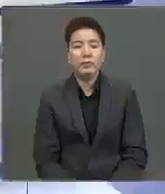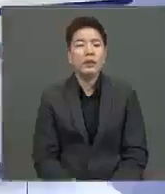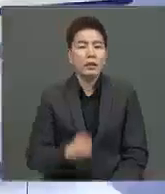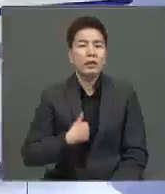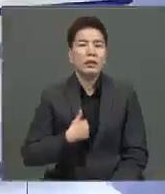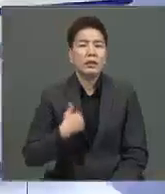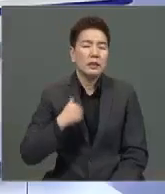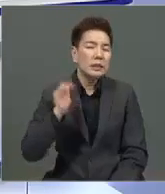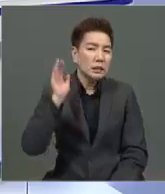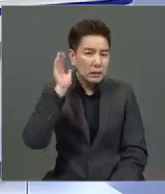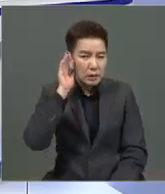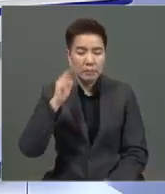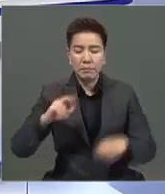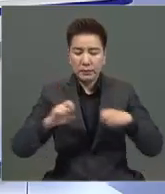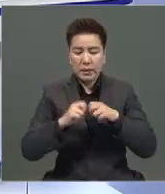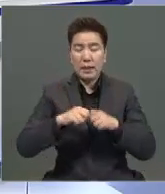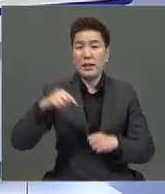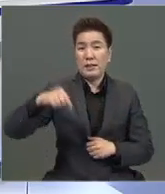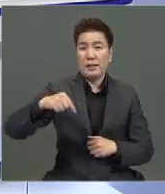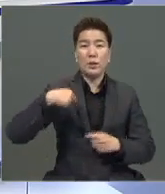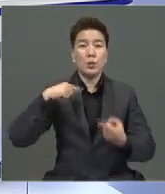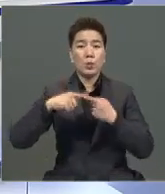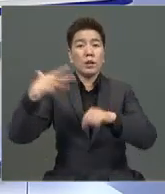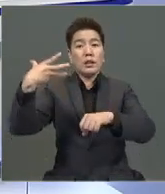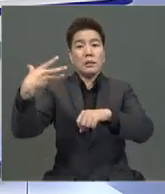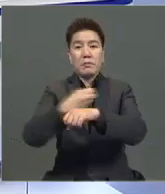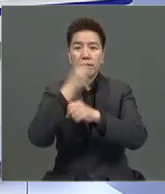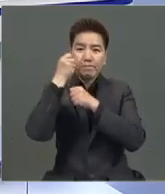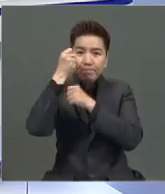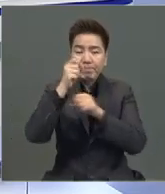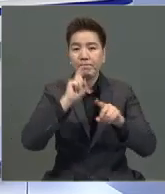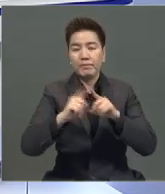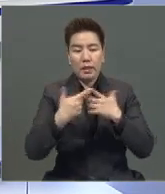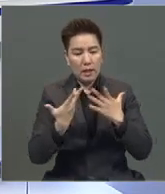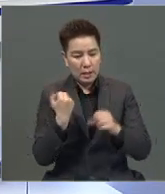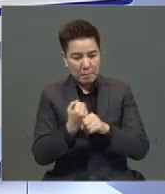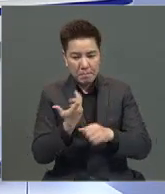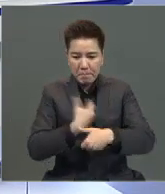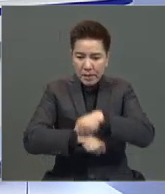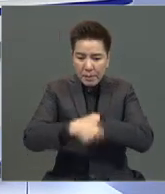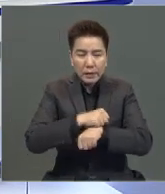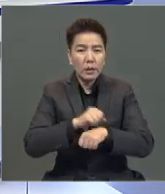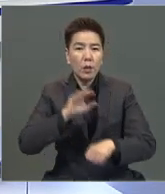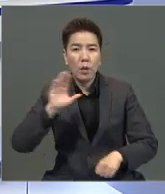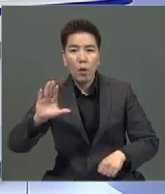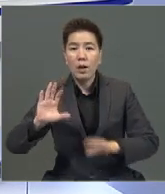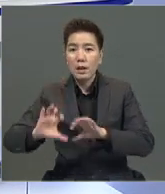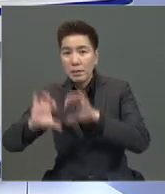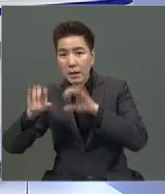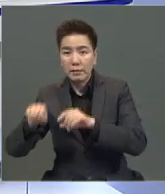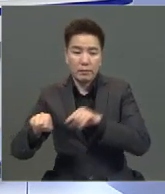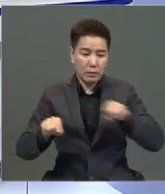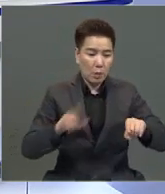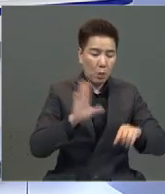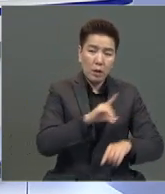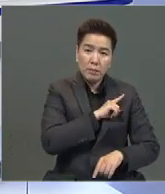เชื่อว่าหลายคนเห็นปัญหาที่เกิดขึ้นโดยเฉพาะการชุมนุมทางการเมืองแล้วก็เรื่องของการปฏิบัติการต่างๆในส่วนของฝากฝั่งของรัฐบาลหรือผู้